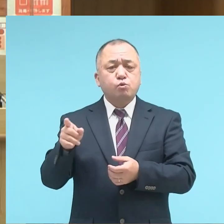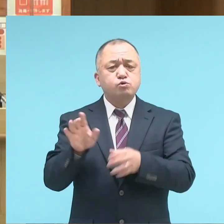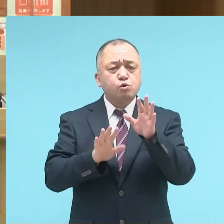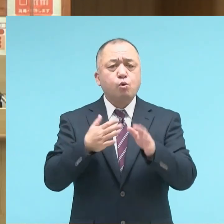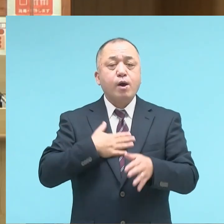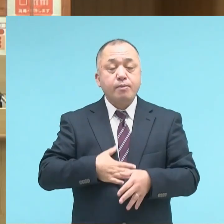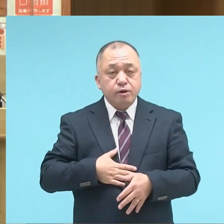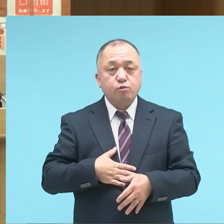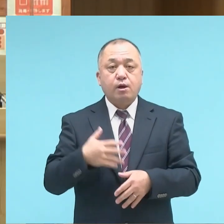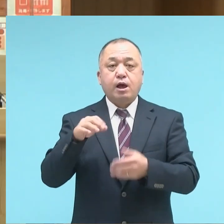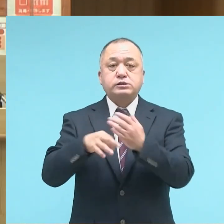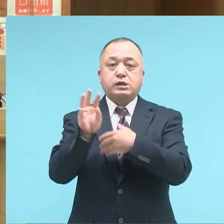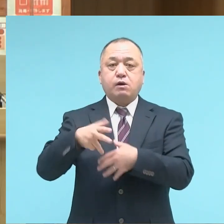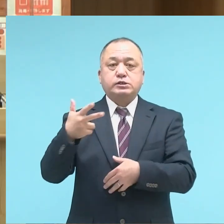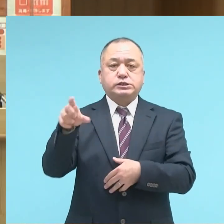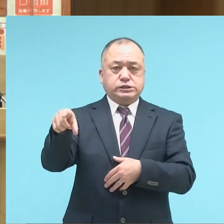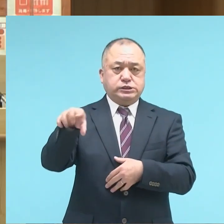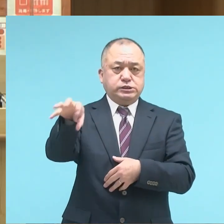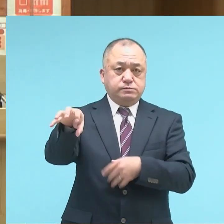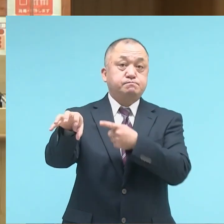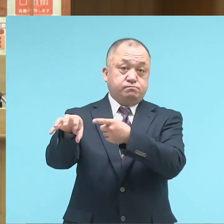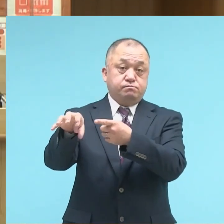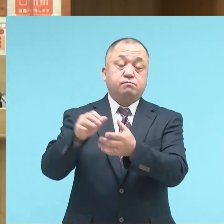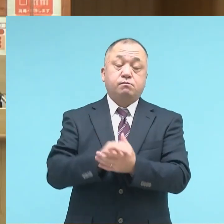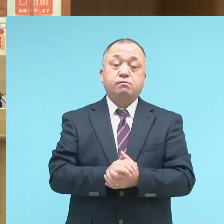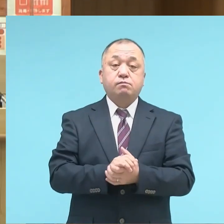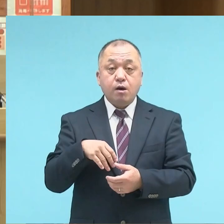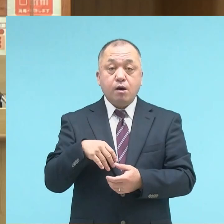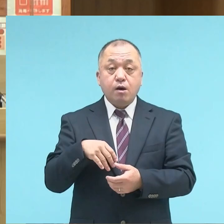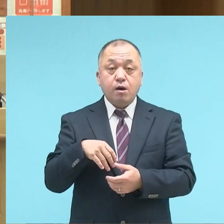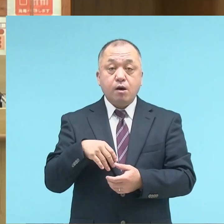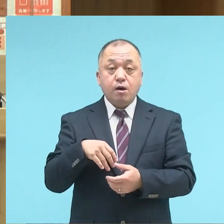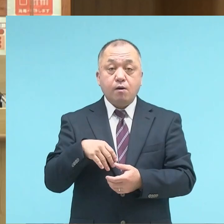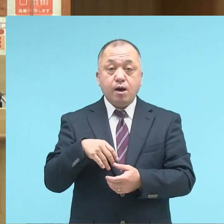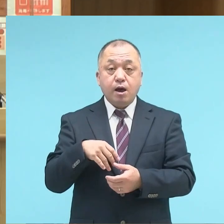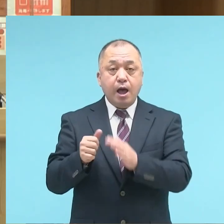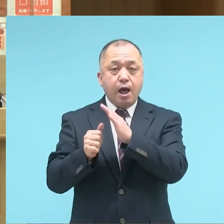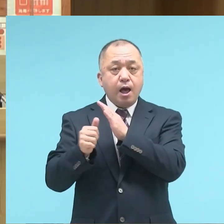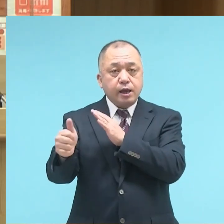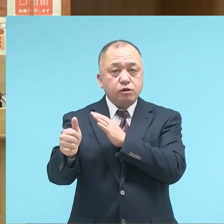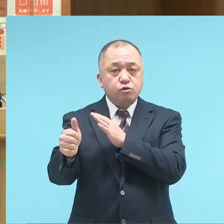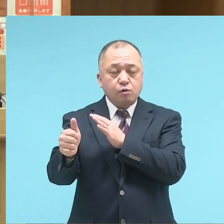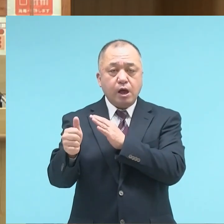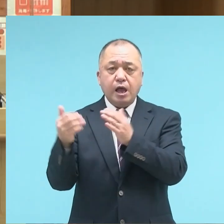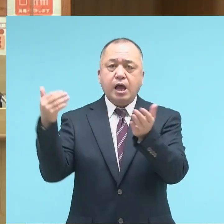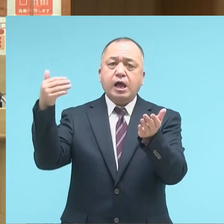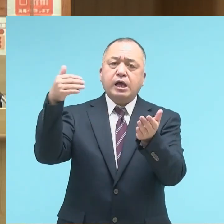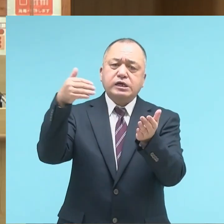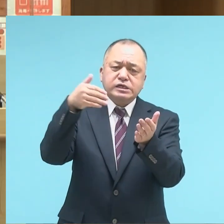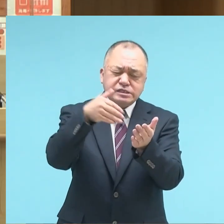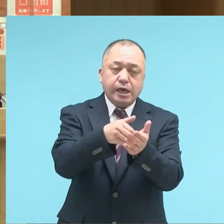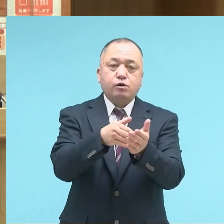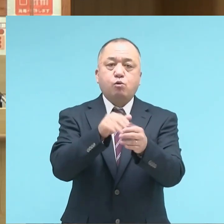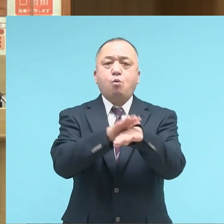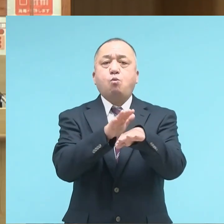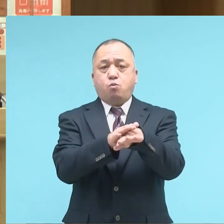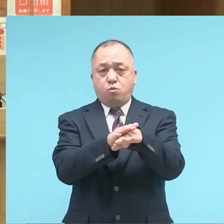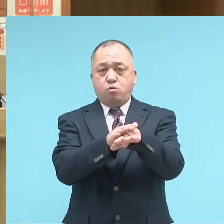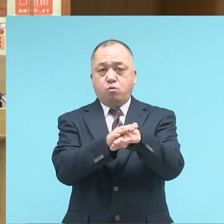市というふうに考えています。我々としてはその自衛隊の派遣という最後の砦につい